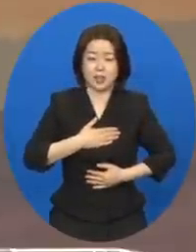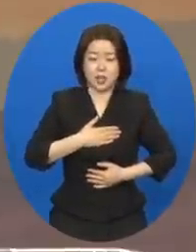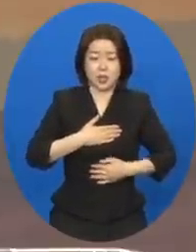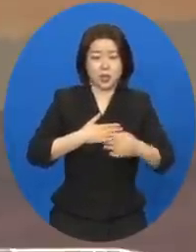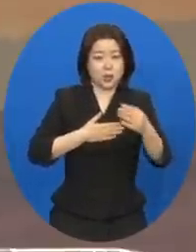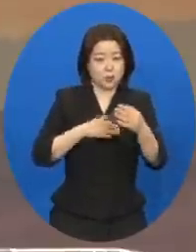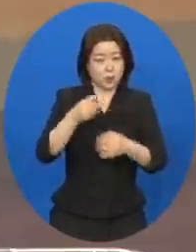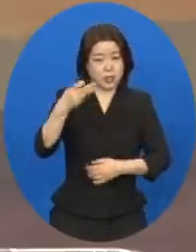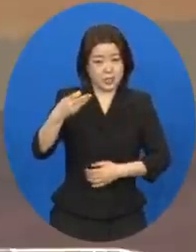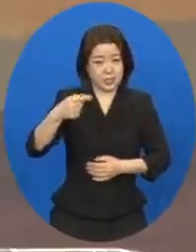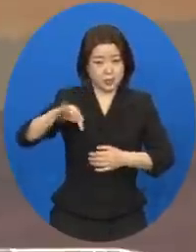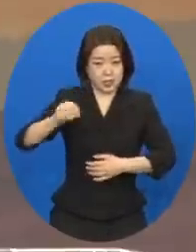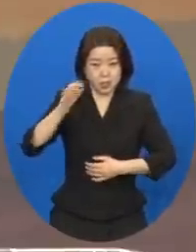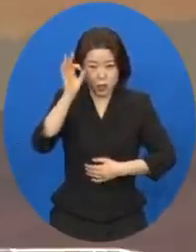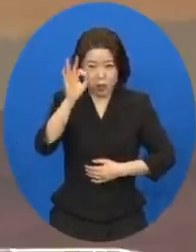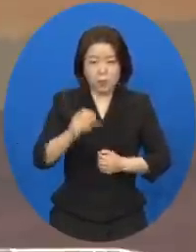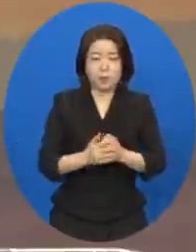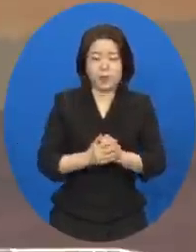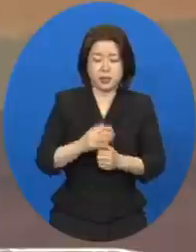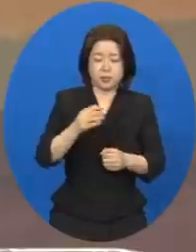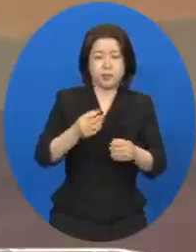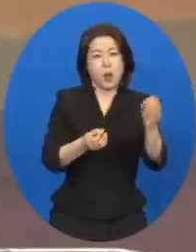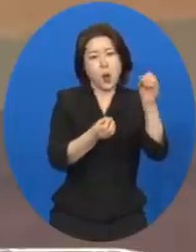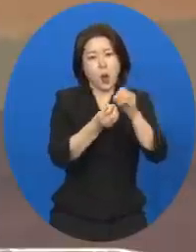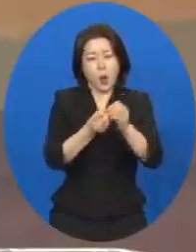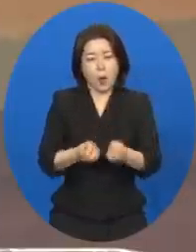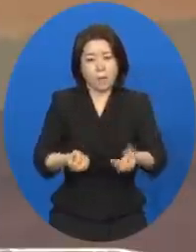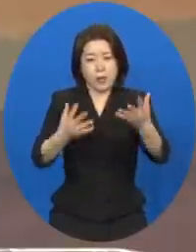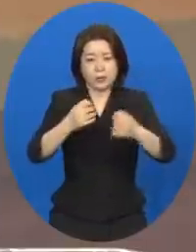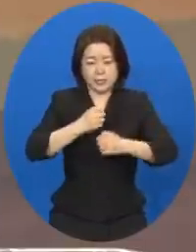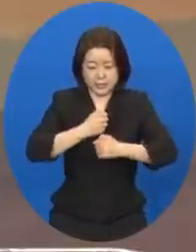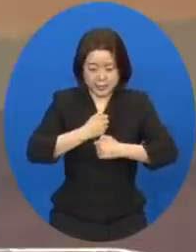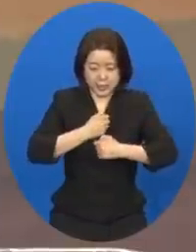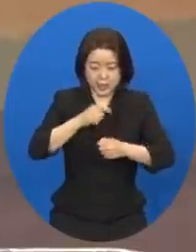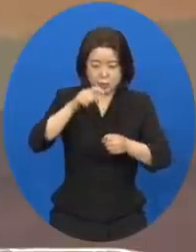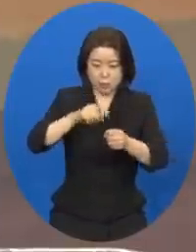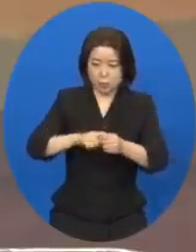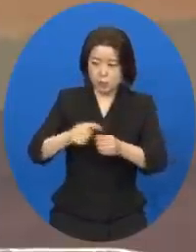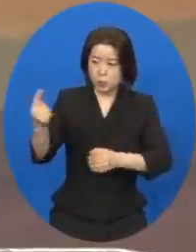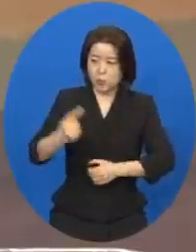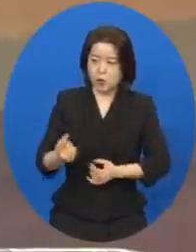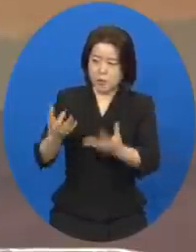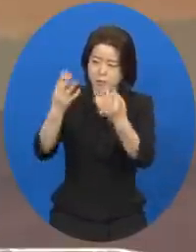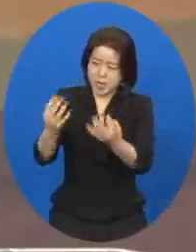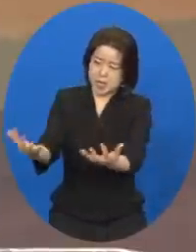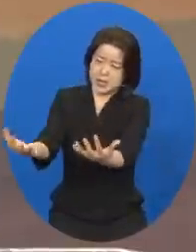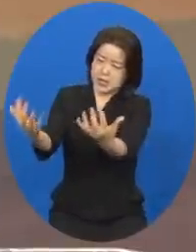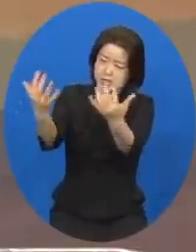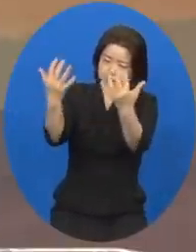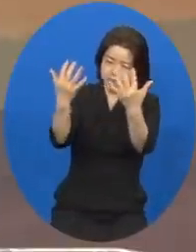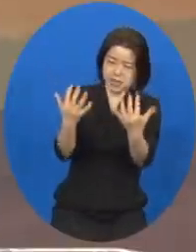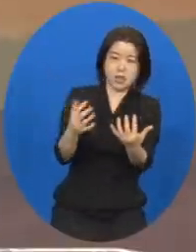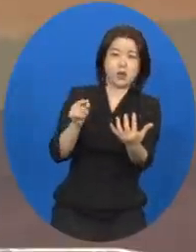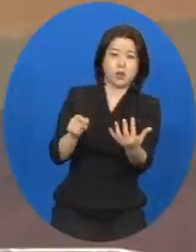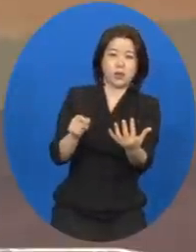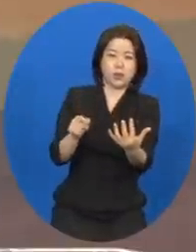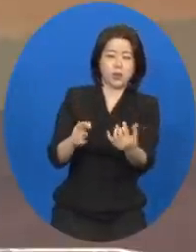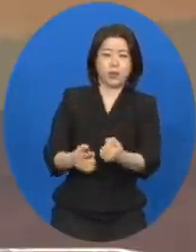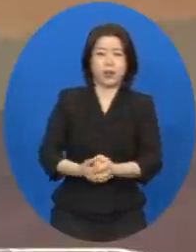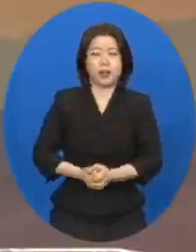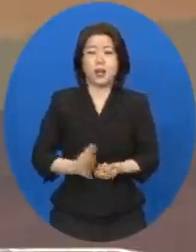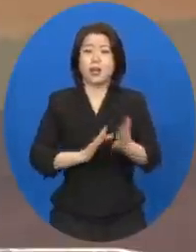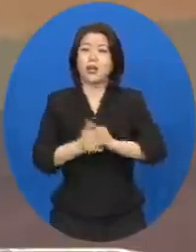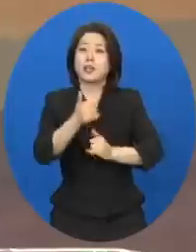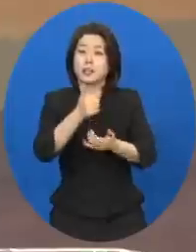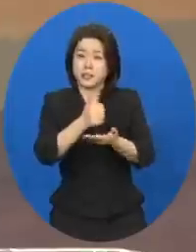12절에 보면 명절을 지키러 온 많은 무리가 이렇게 표현을 했습니다. 그러니까